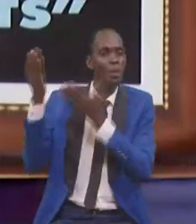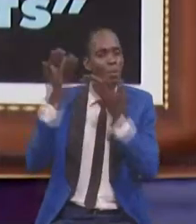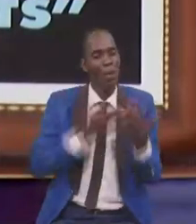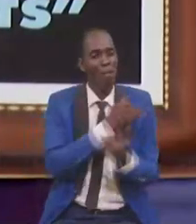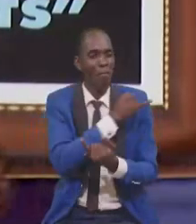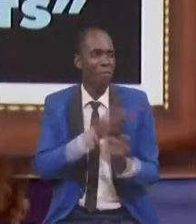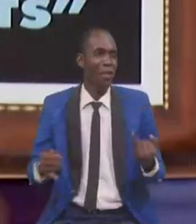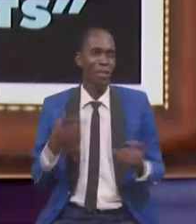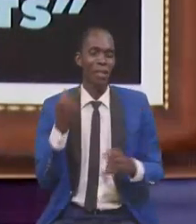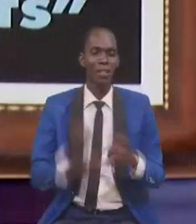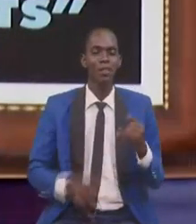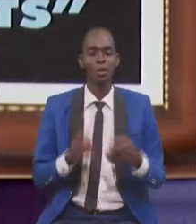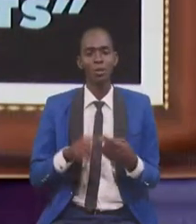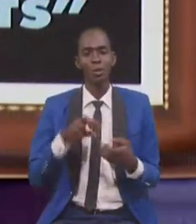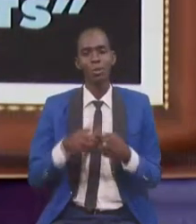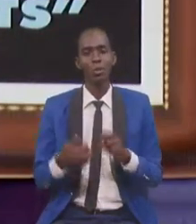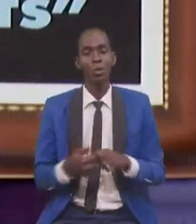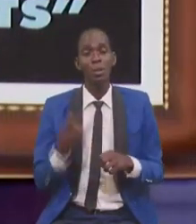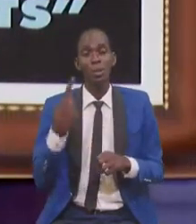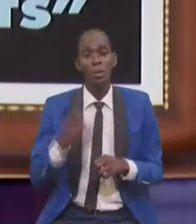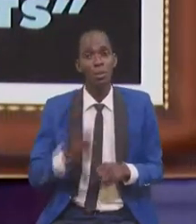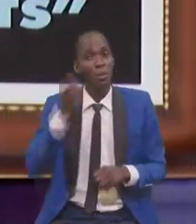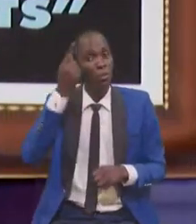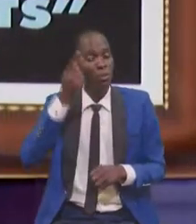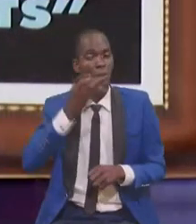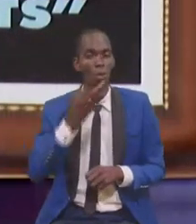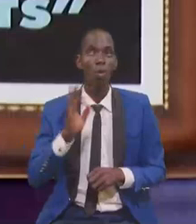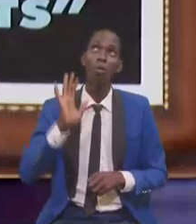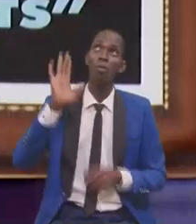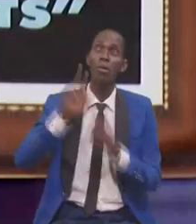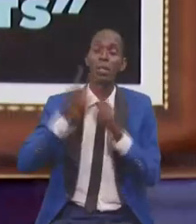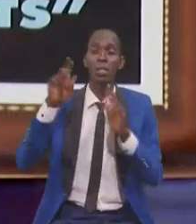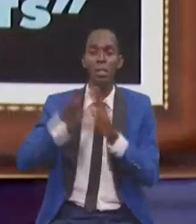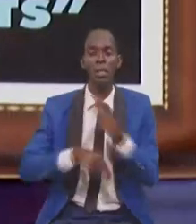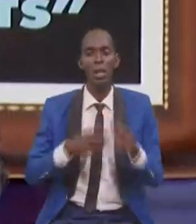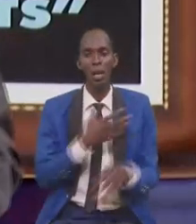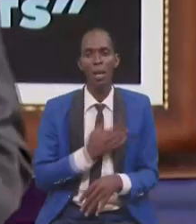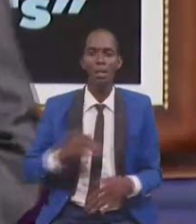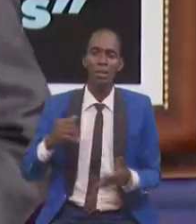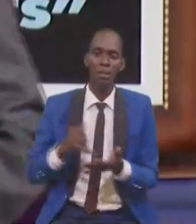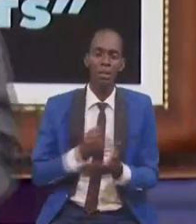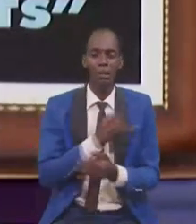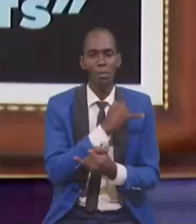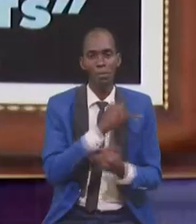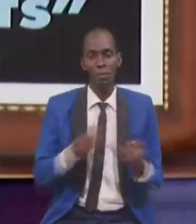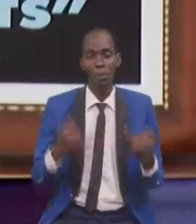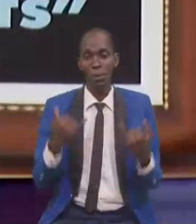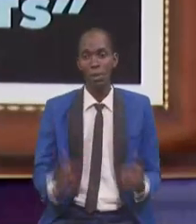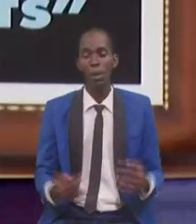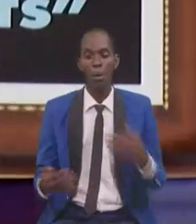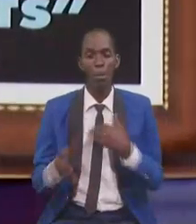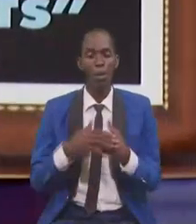la finalité, la solution, la perception de sa grandeur et de sa finalité. Allons au premier